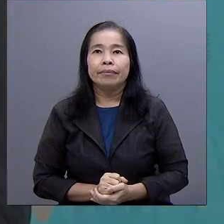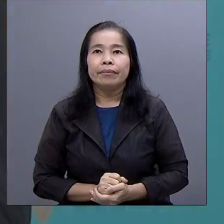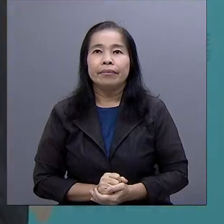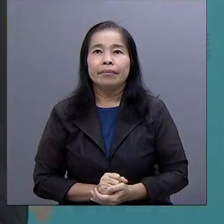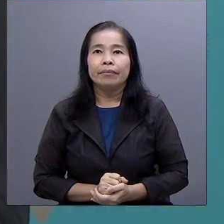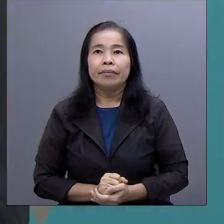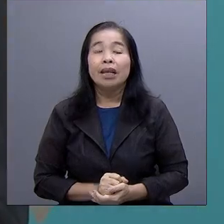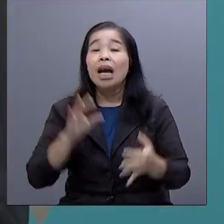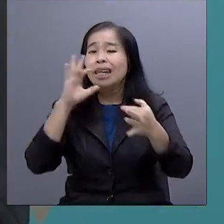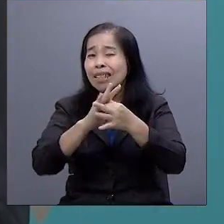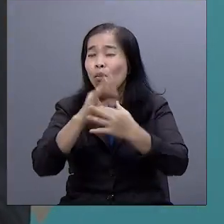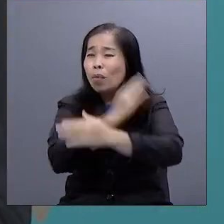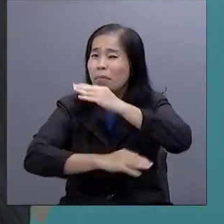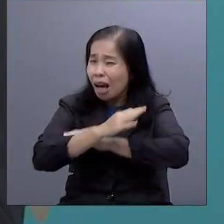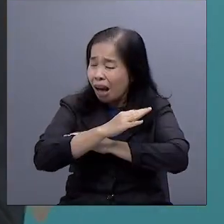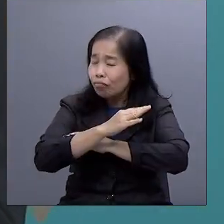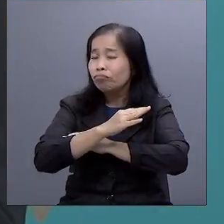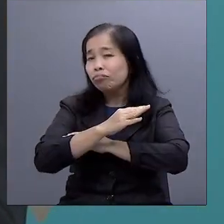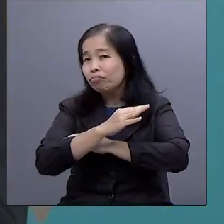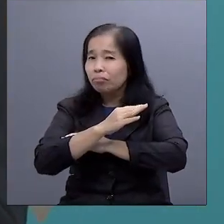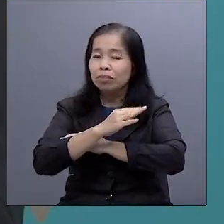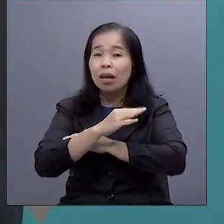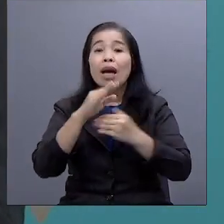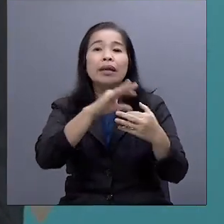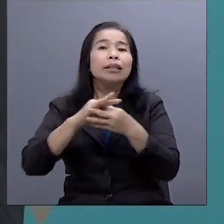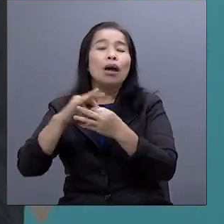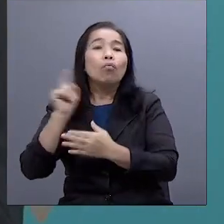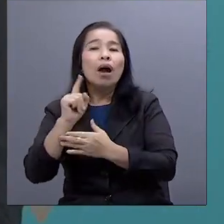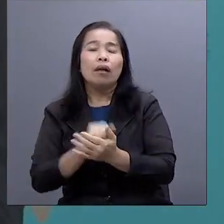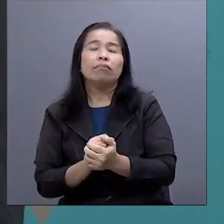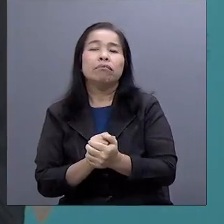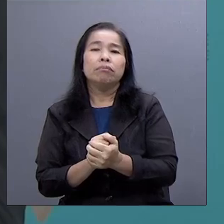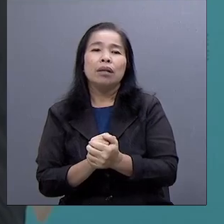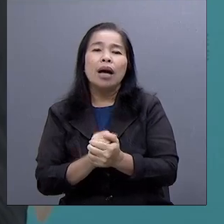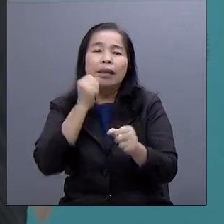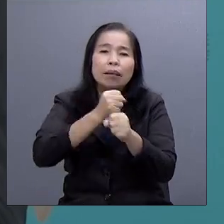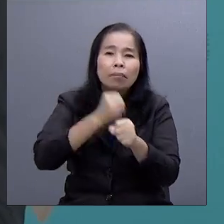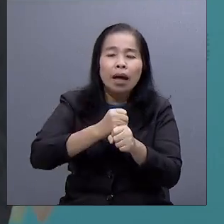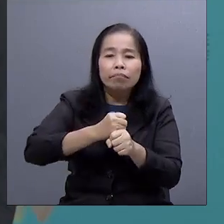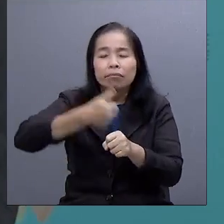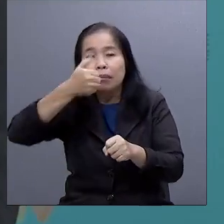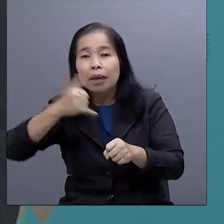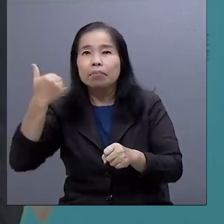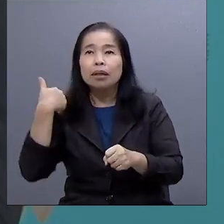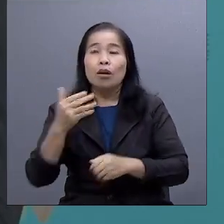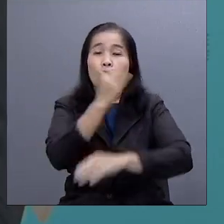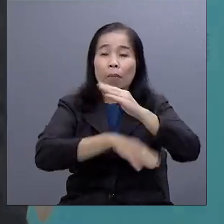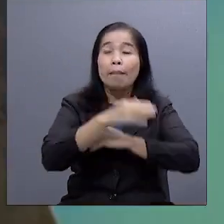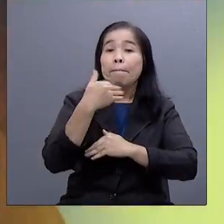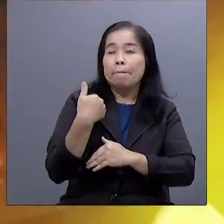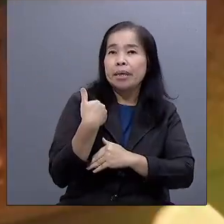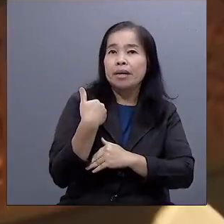เรื่องของควพิการมันก็จะเกี่ยวข้องกับข้อจำกัดซึงความพิการมักจะมีทั้งแบบที่